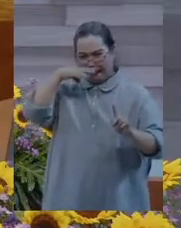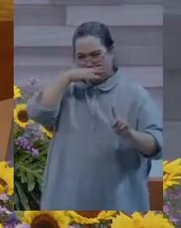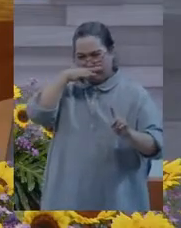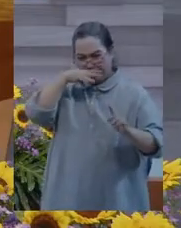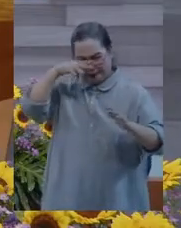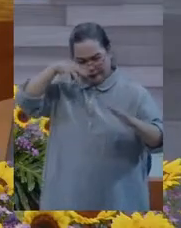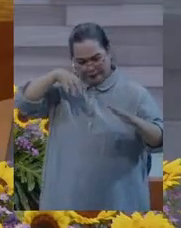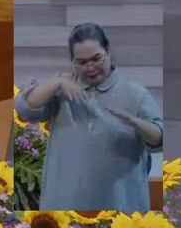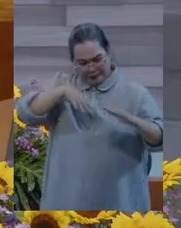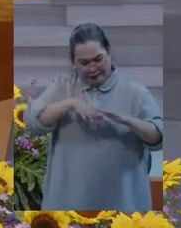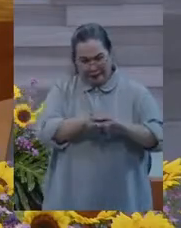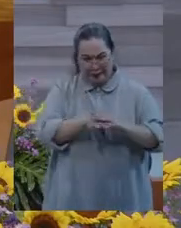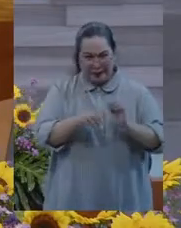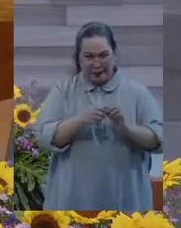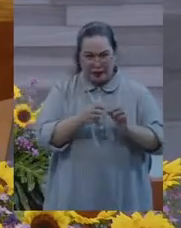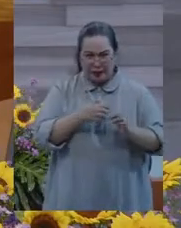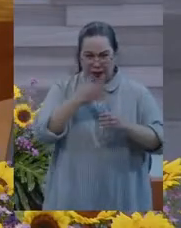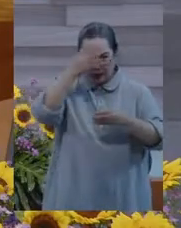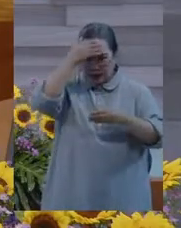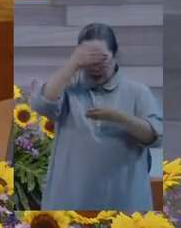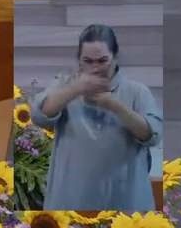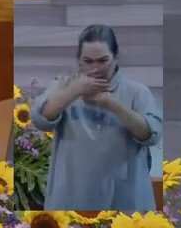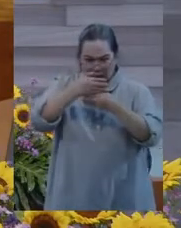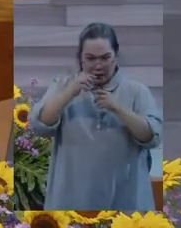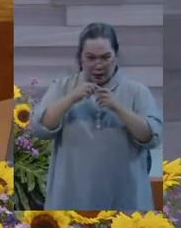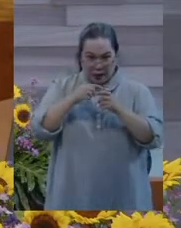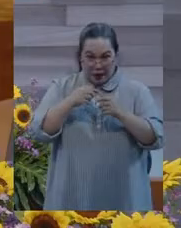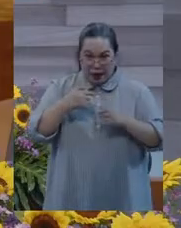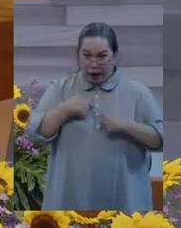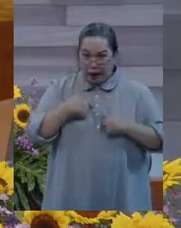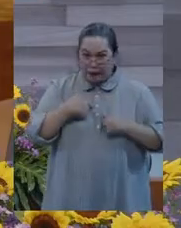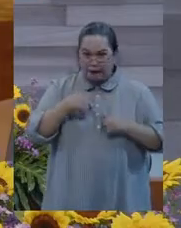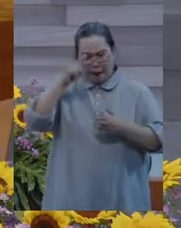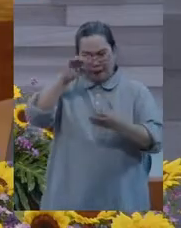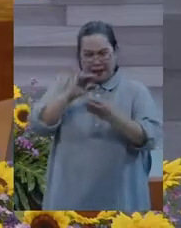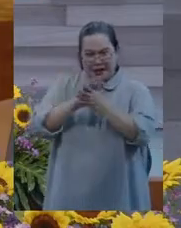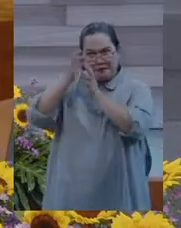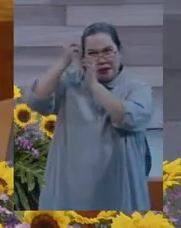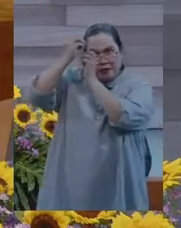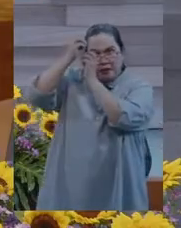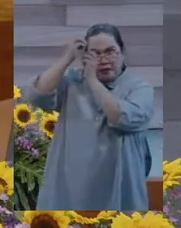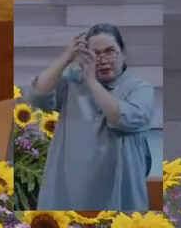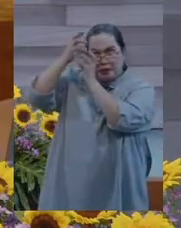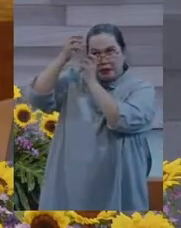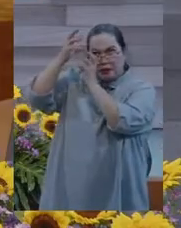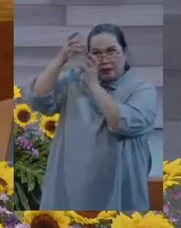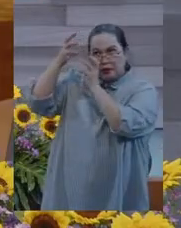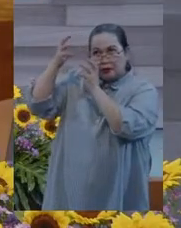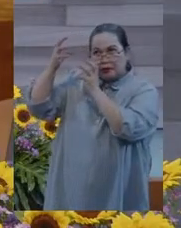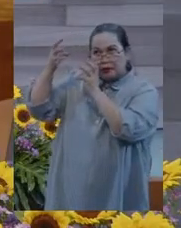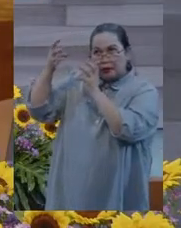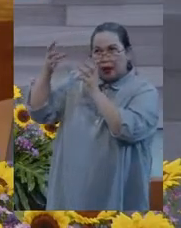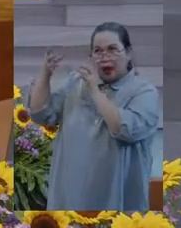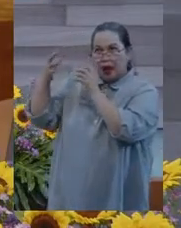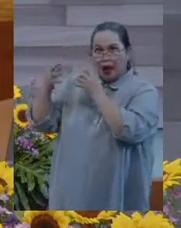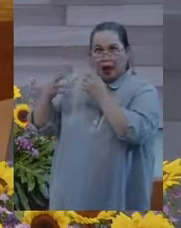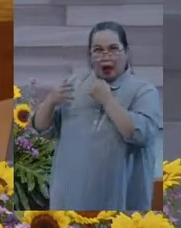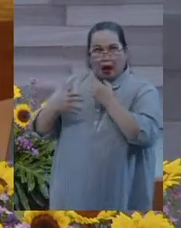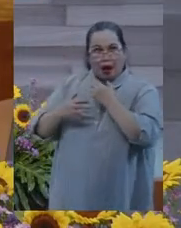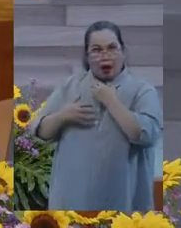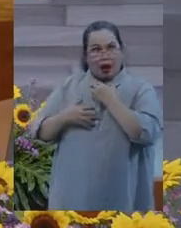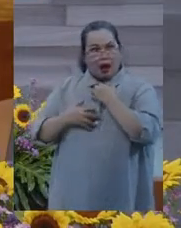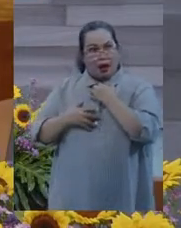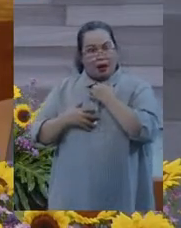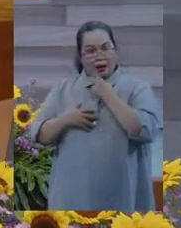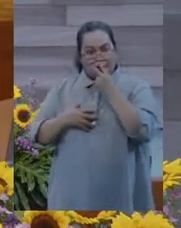4. Ang sabi niya, they rely on their dreams. Na ibig po sabihin nun, sila, ang